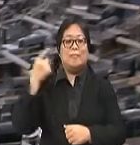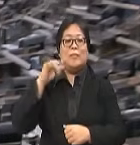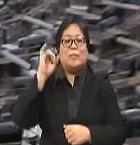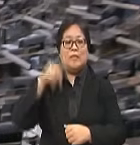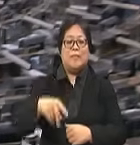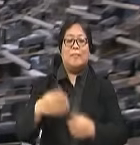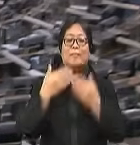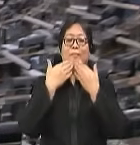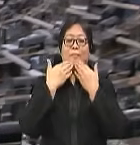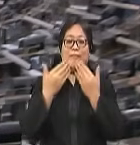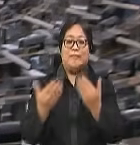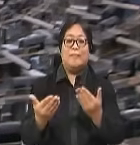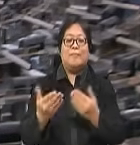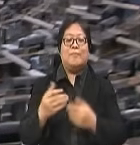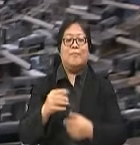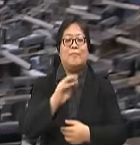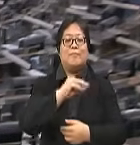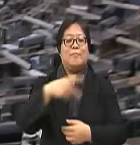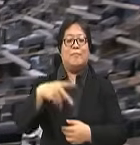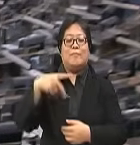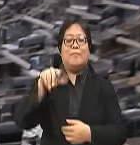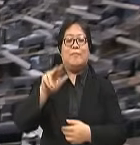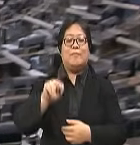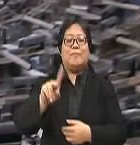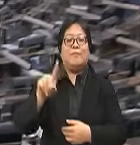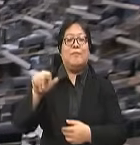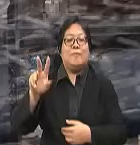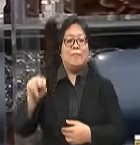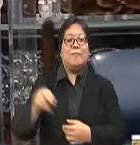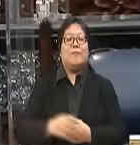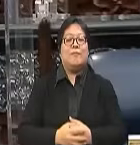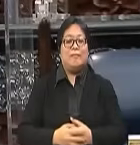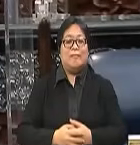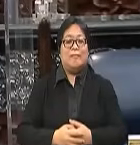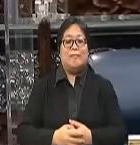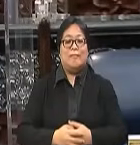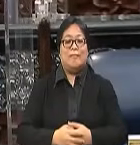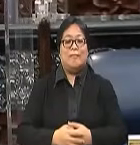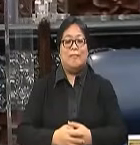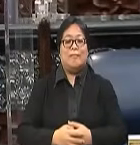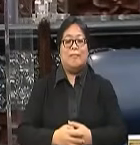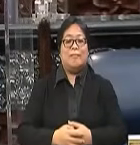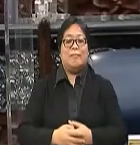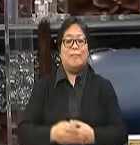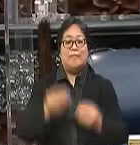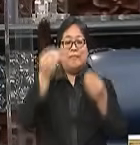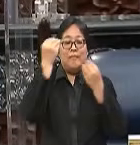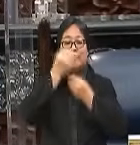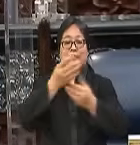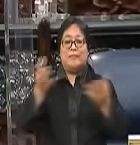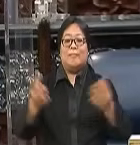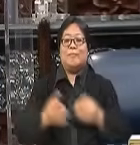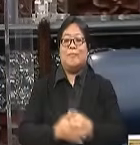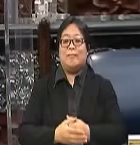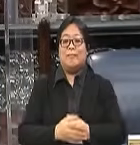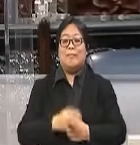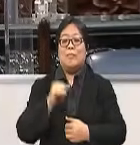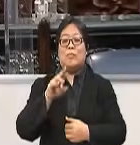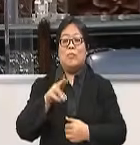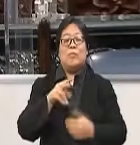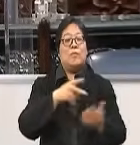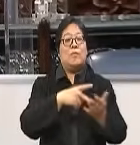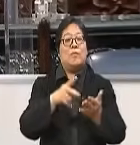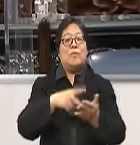terima kasih kepada kalian format pandan atas pertanyaan untuk maleman yang belum banget bagi isu